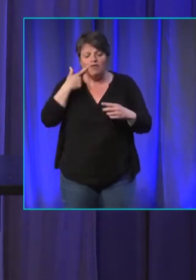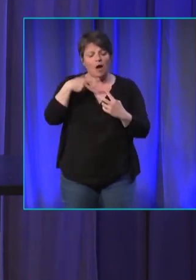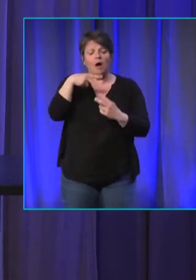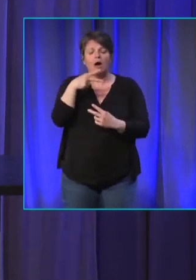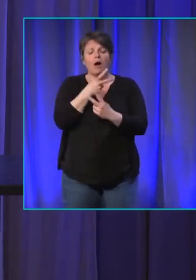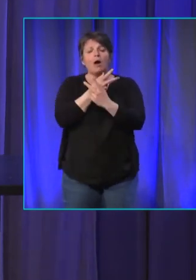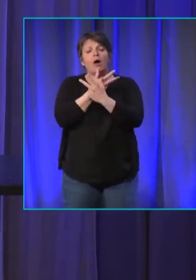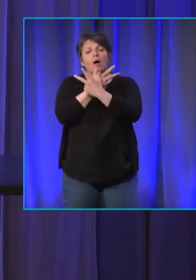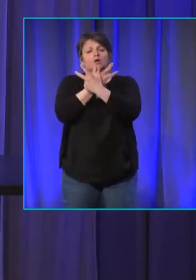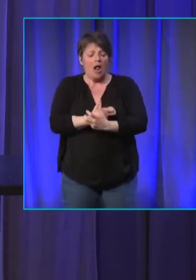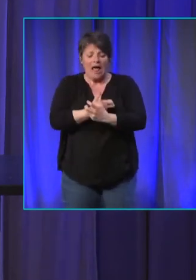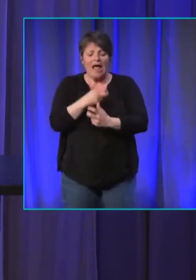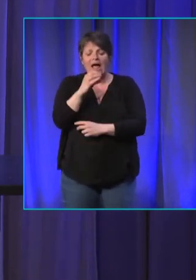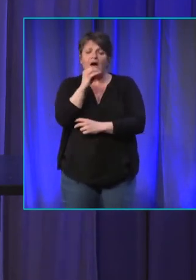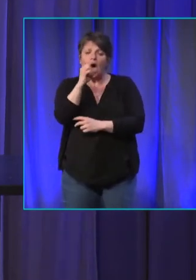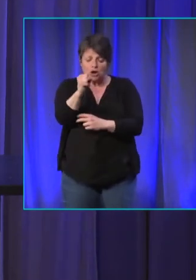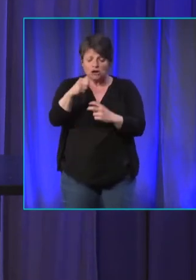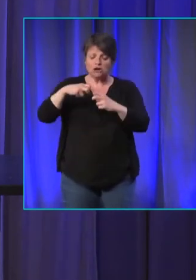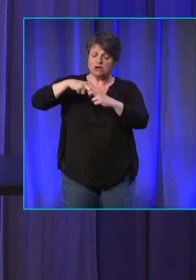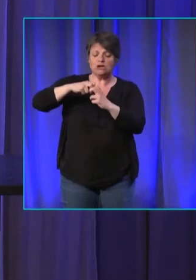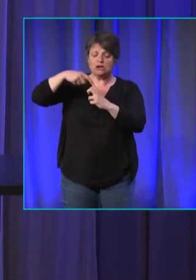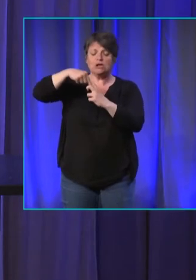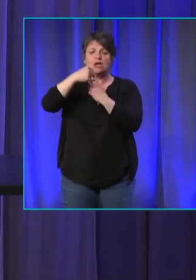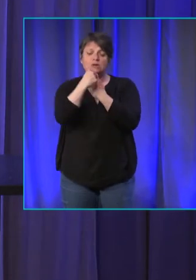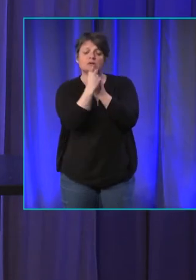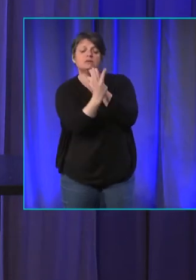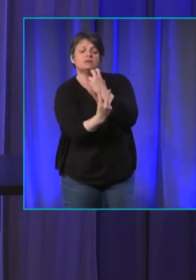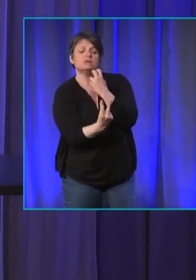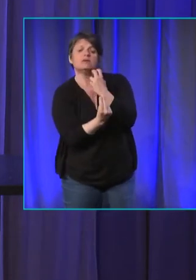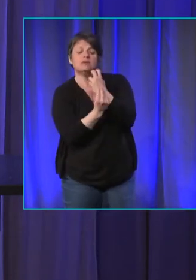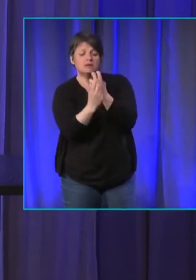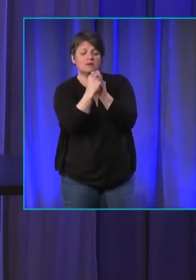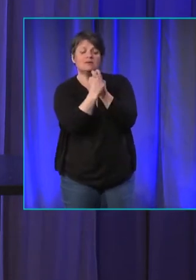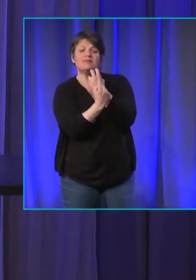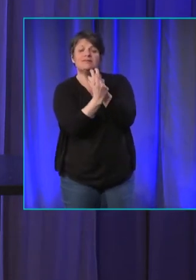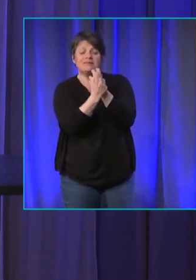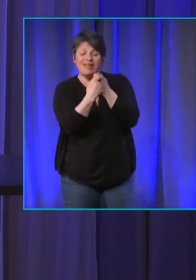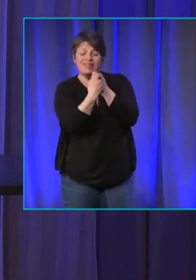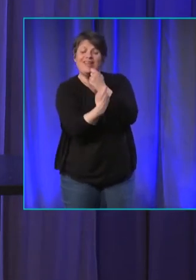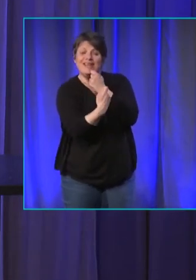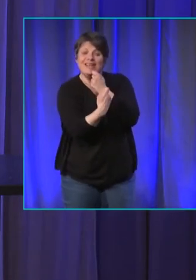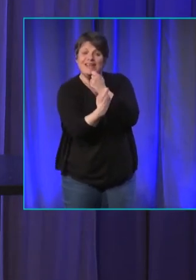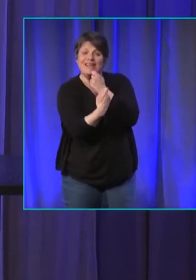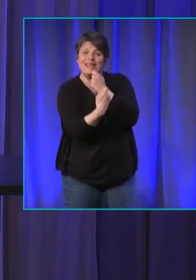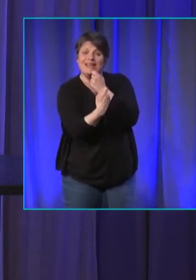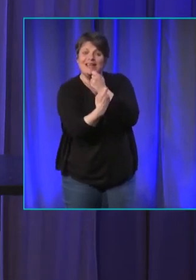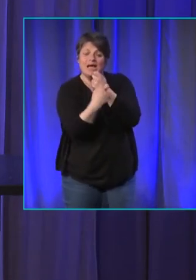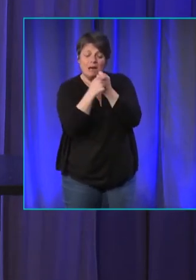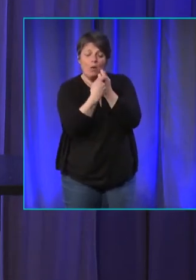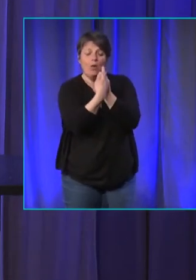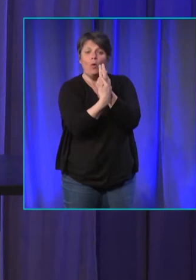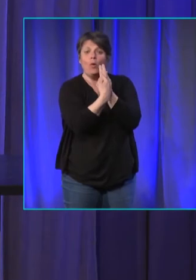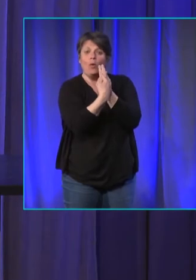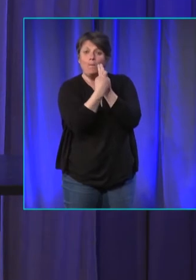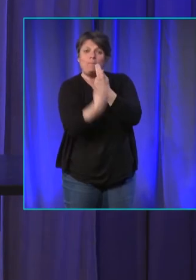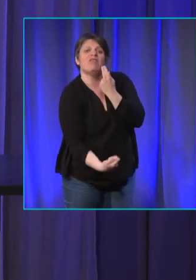os. Seulement, l'os, c'est du cartilage, c'est du plâtre, c'est friable. Un enfant immature,